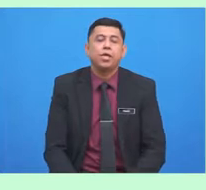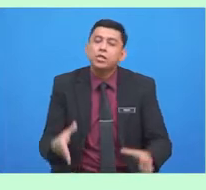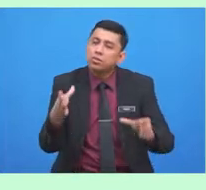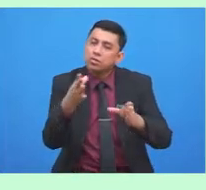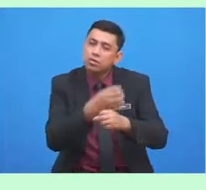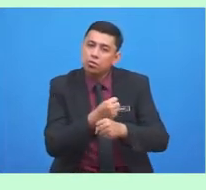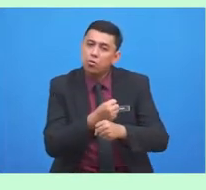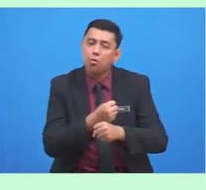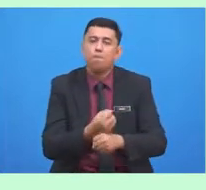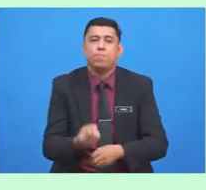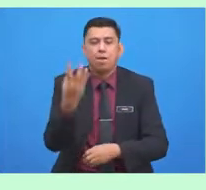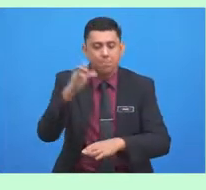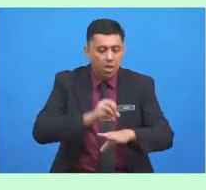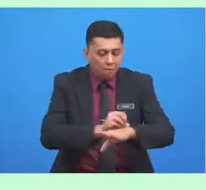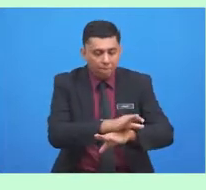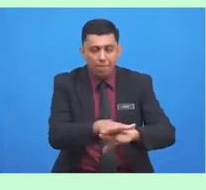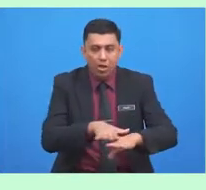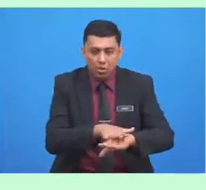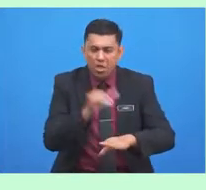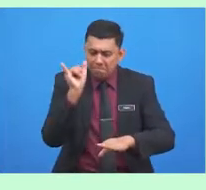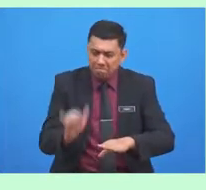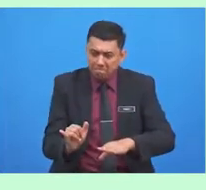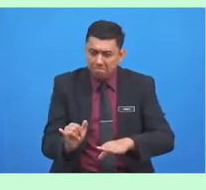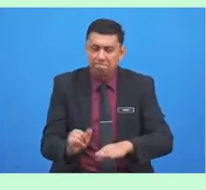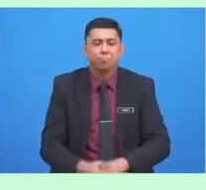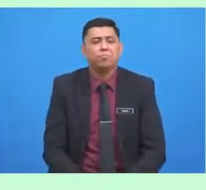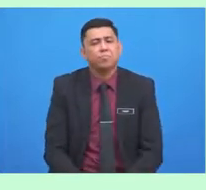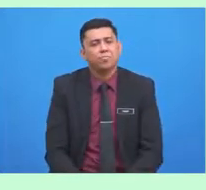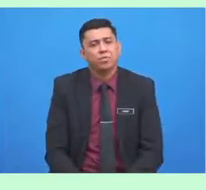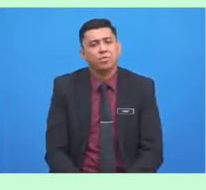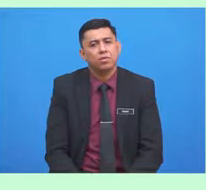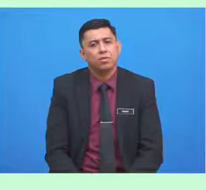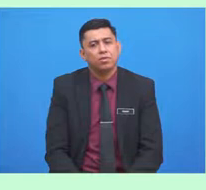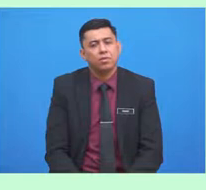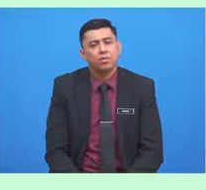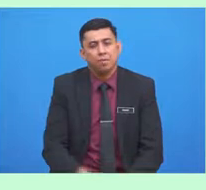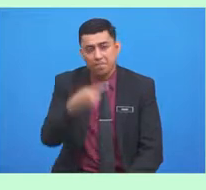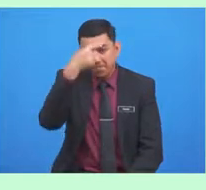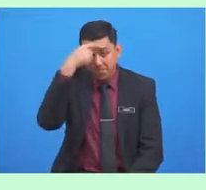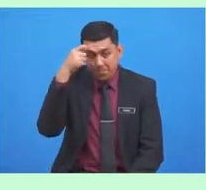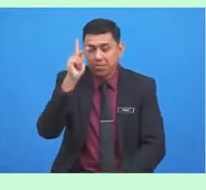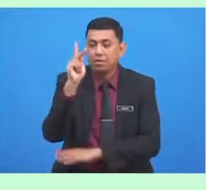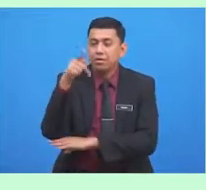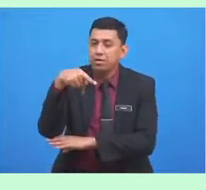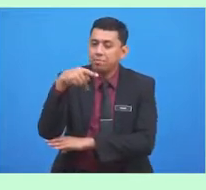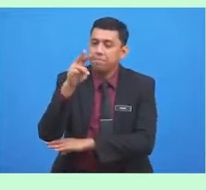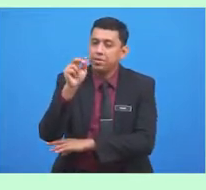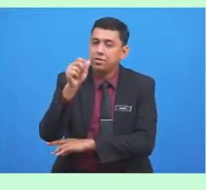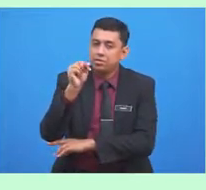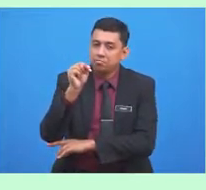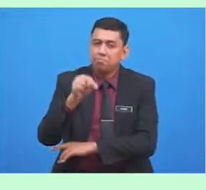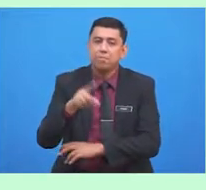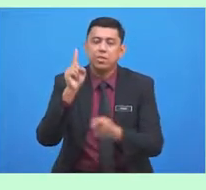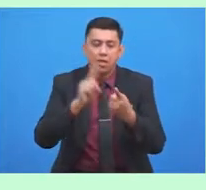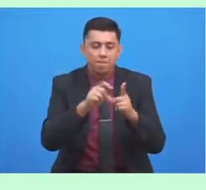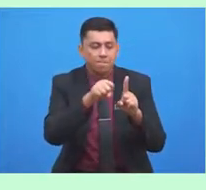Terdapat beberapa faktor yang mempengaruhi keberkesanan kekuasaan. Antaranya ialah